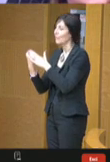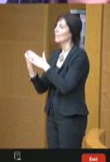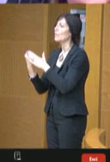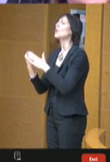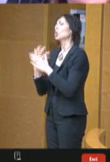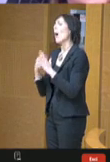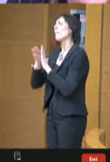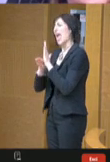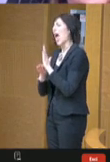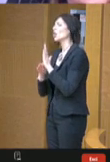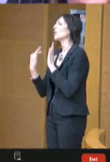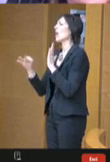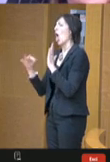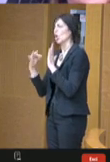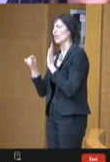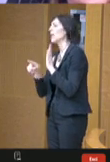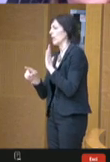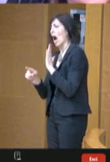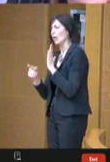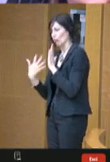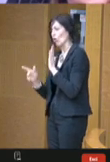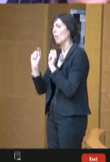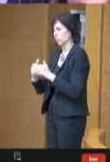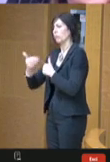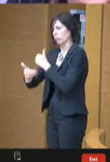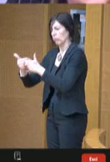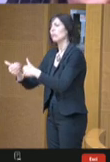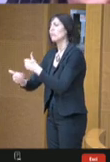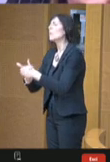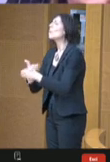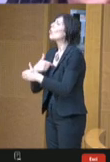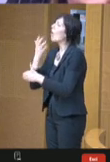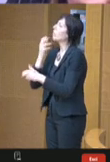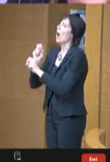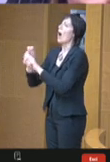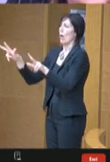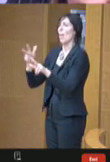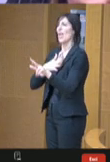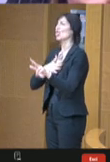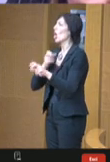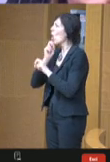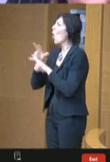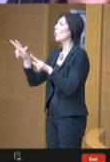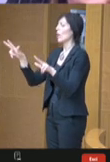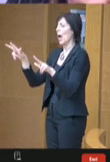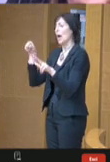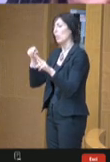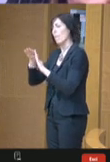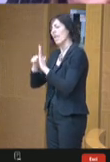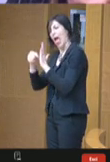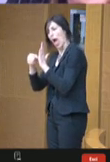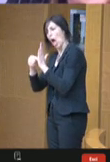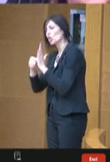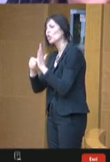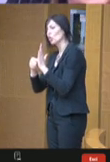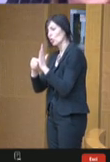avviato. Mi fa piacere poter comunicare che ha permesso di effettuare